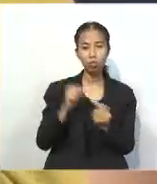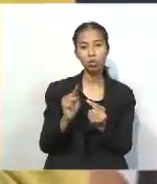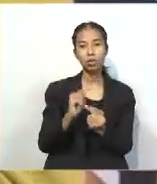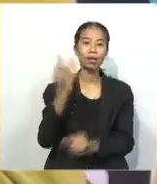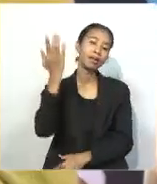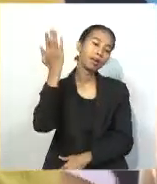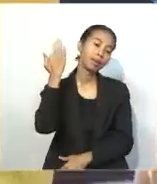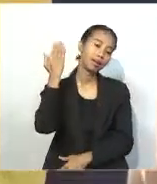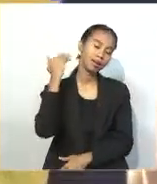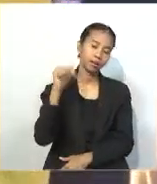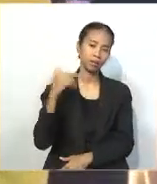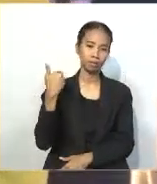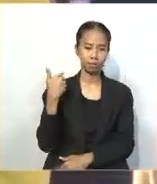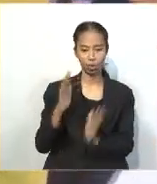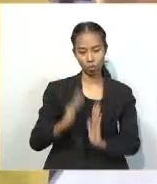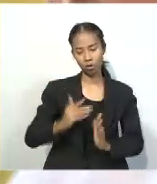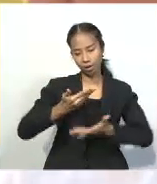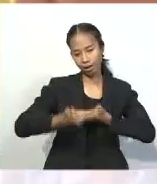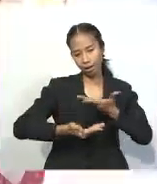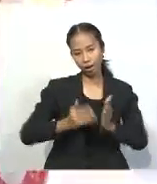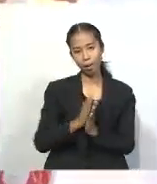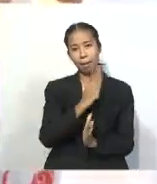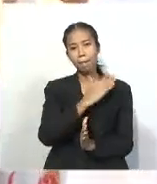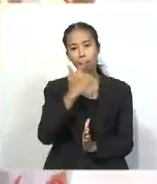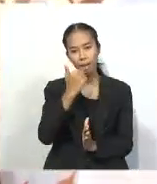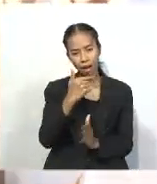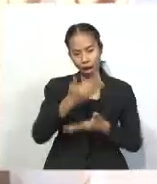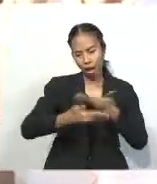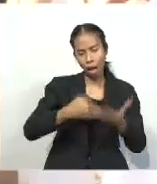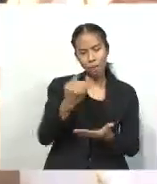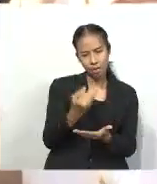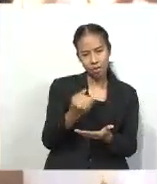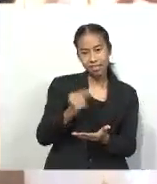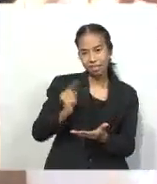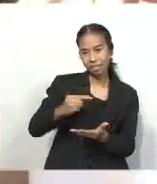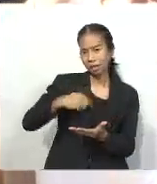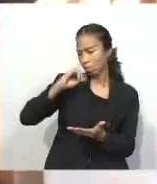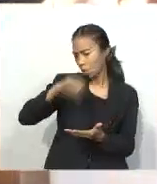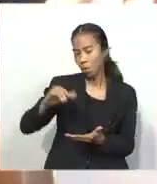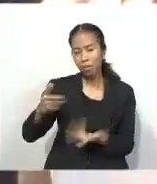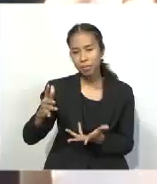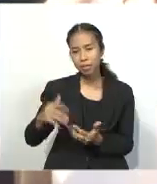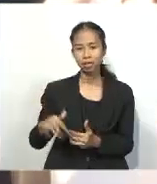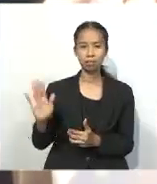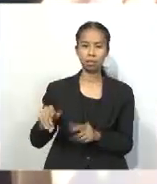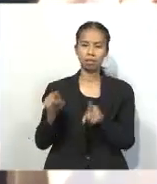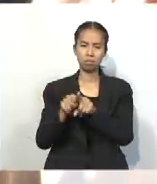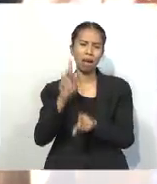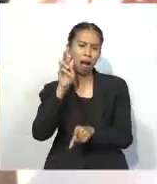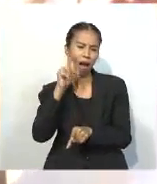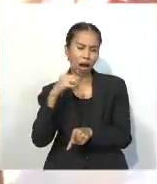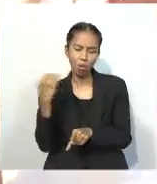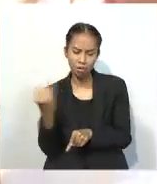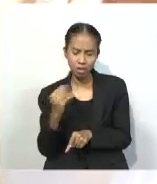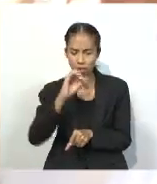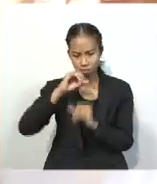ที่เมื่อวานนี้ว่ามีผู้ค้าในตลาดสดพระประแดงขายของไม่ดีทั้งที่ไม่มีใครบอกแบบนั้นเป็นการเสนอข่าวที่มุ่งหวัง